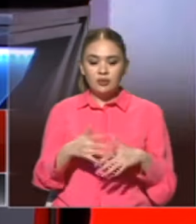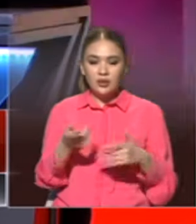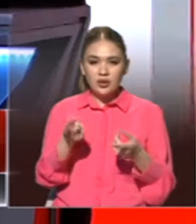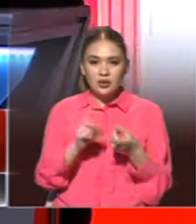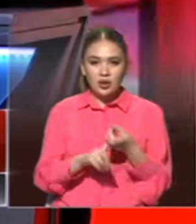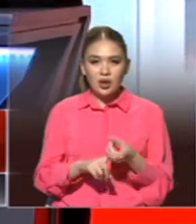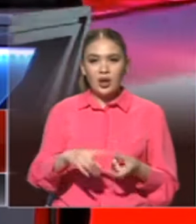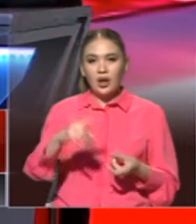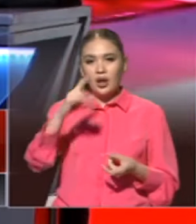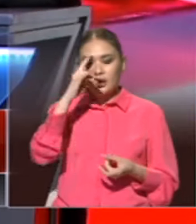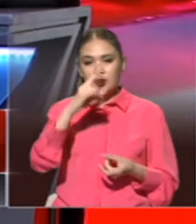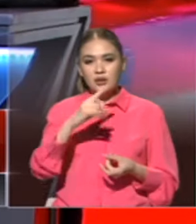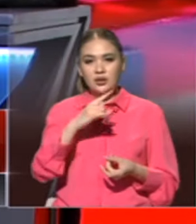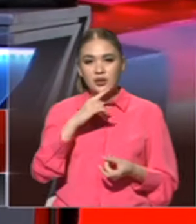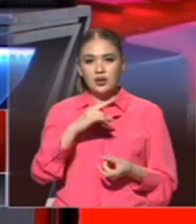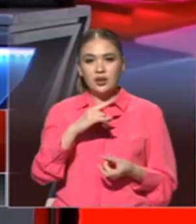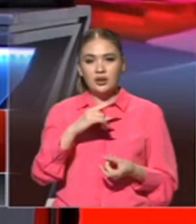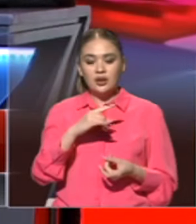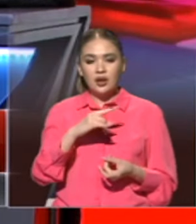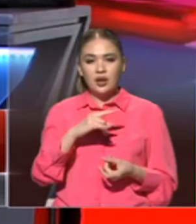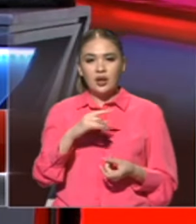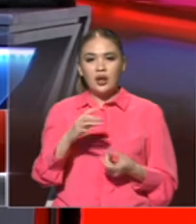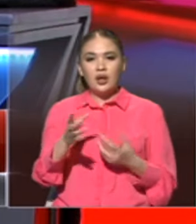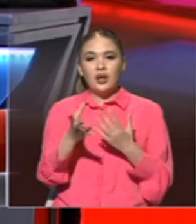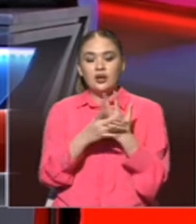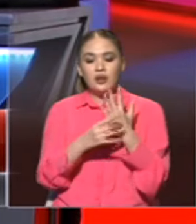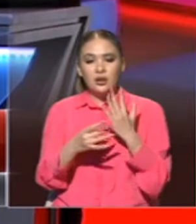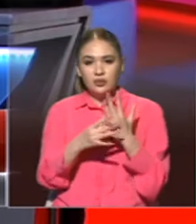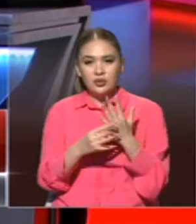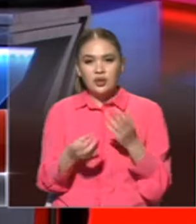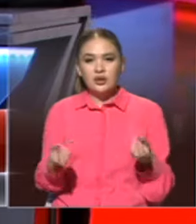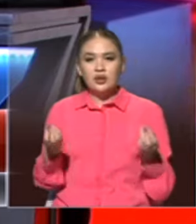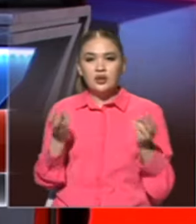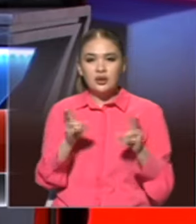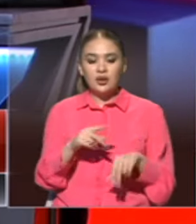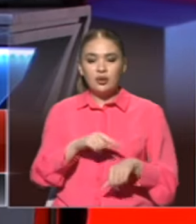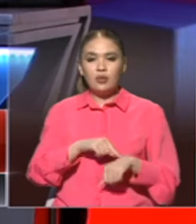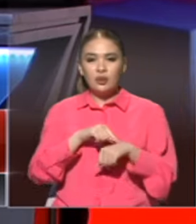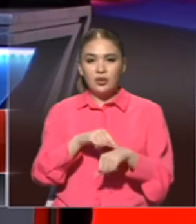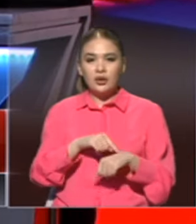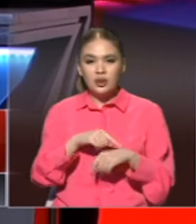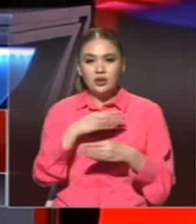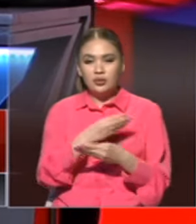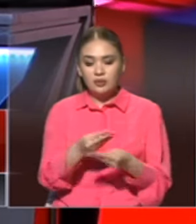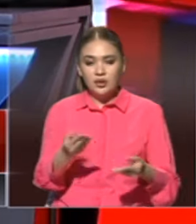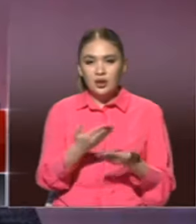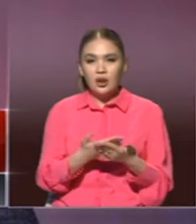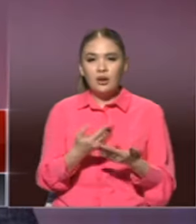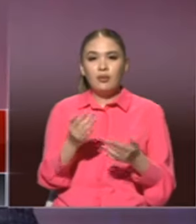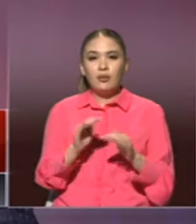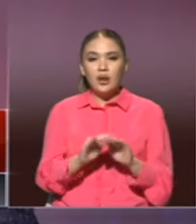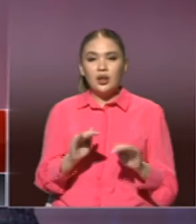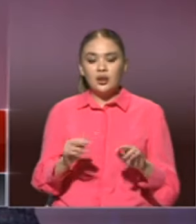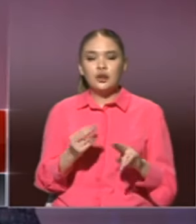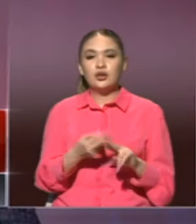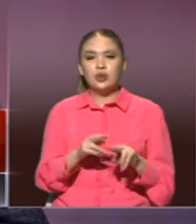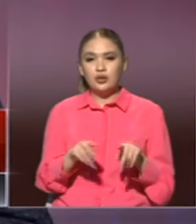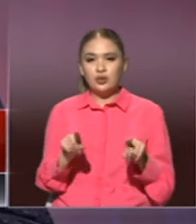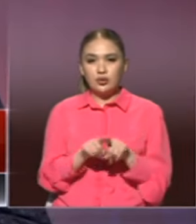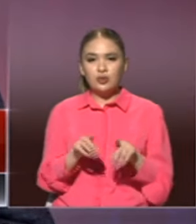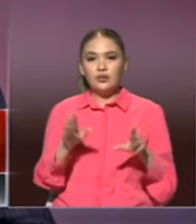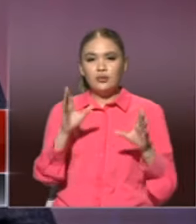жаңа Қазақстаннан тапсыратын тест сұрақтарына арнайы сағаттар бөлінеді. Бұл да мысалы балалар үшін мүмкіндік деп ойлаймын.